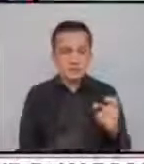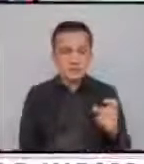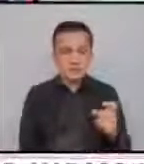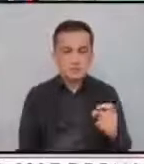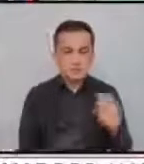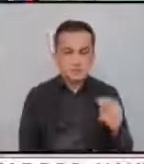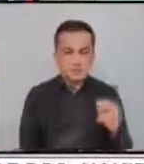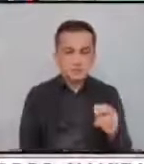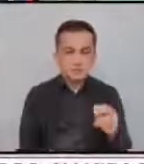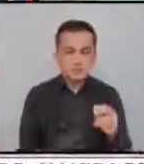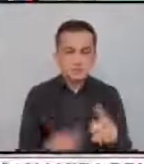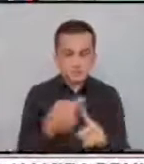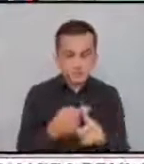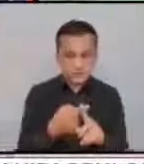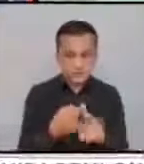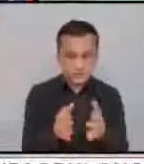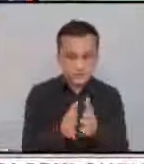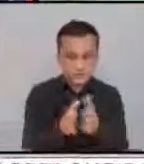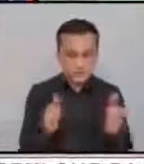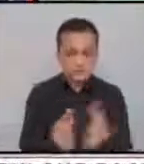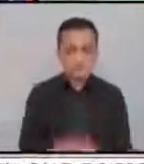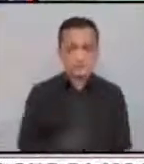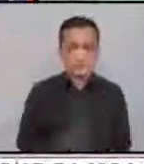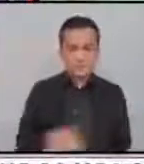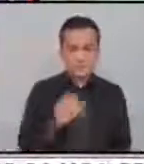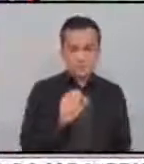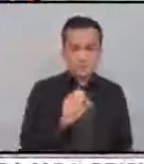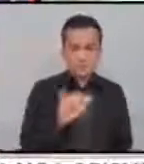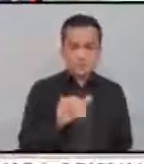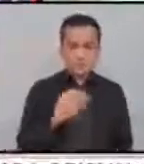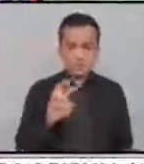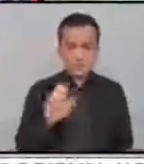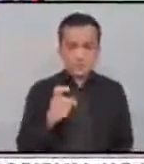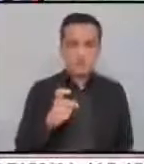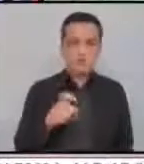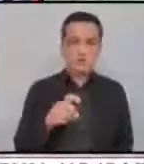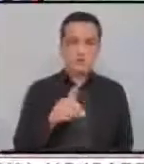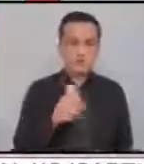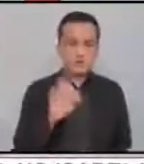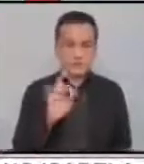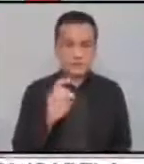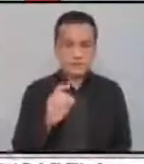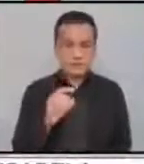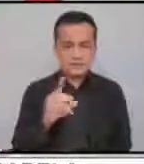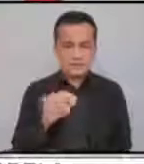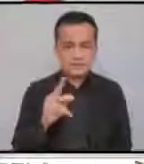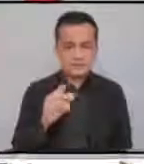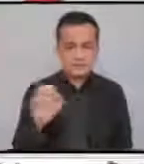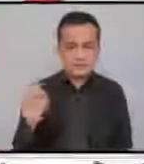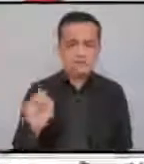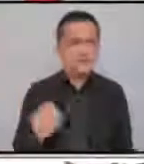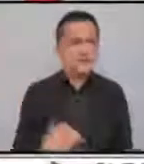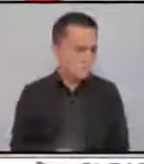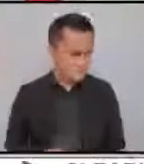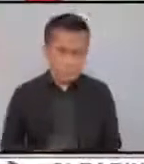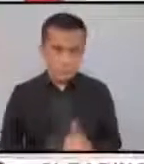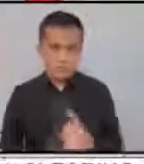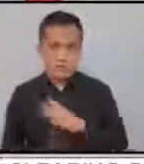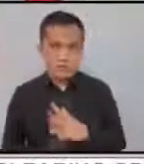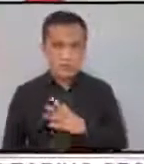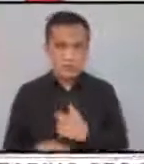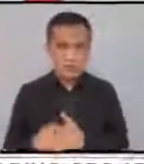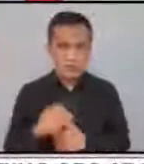para mag-expand siya. Sa soy wax? Sa soy wax, I use 180 degrees Celsius. 180 degrees Celsius. Ito ba yung soy wax, Daniel? Yes po. Ito po yung soy